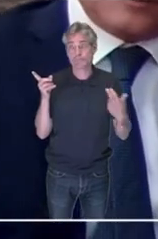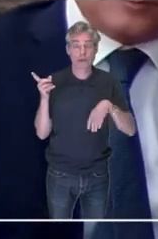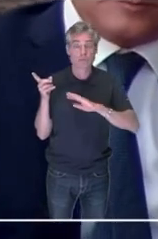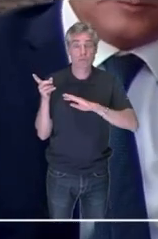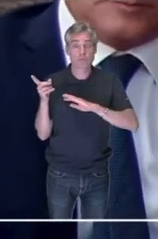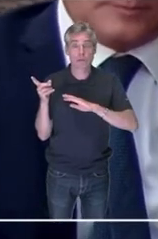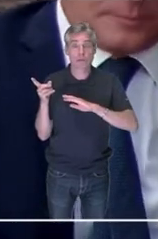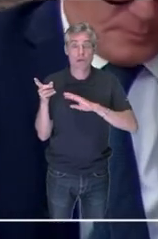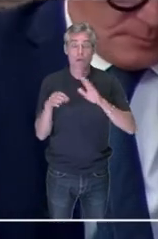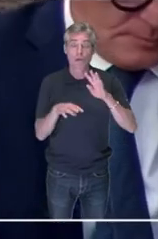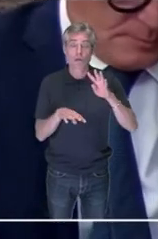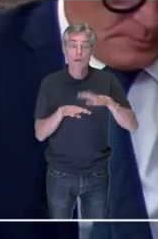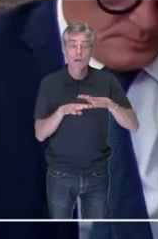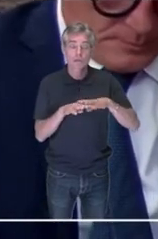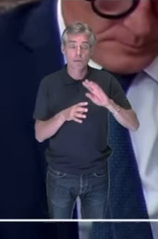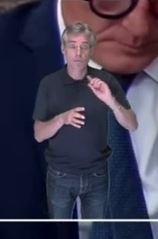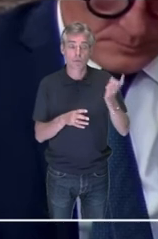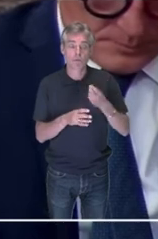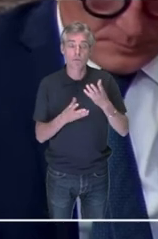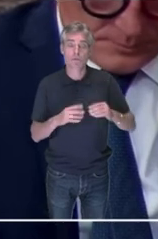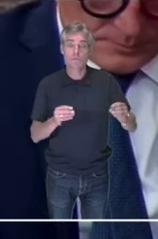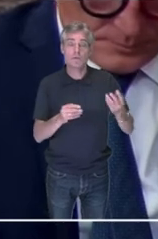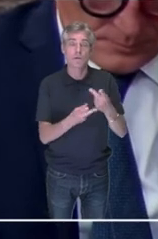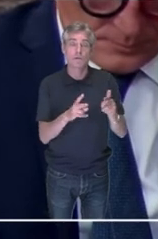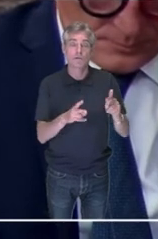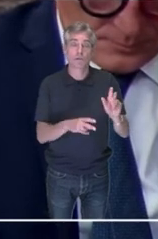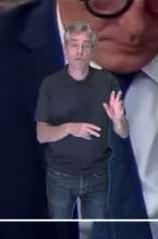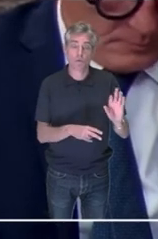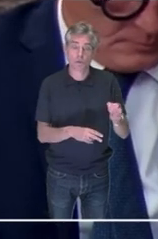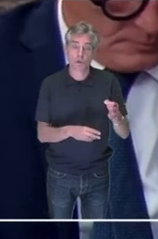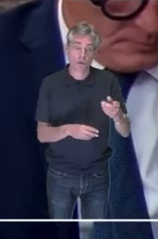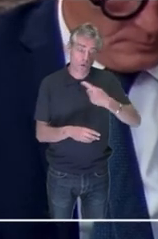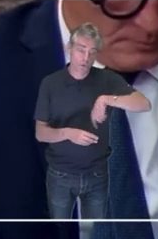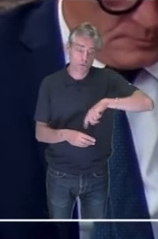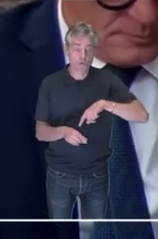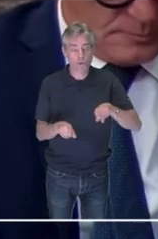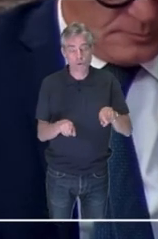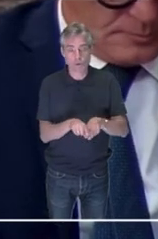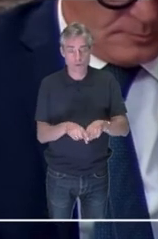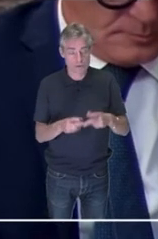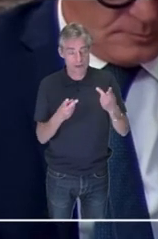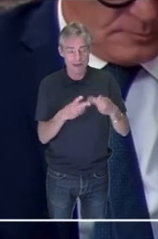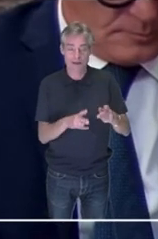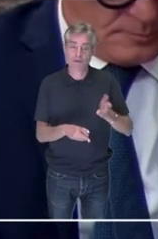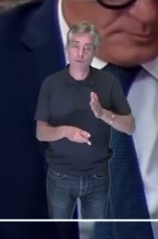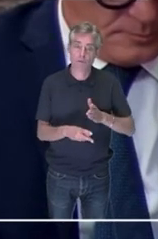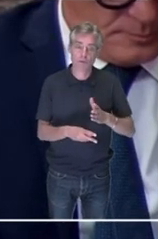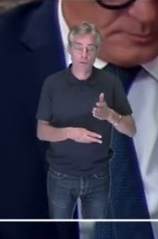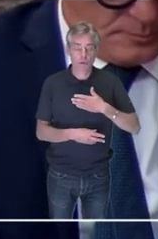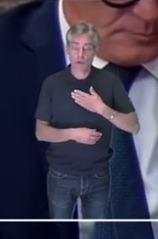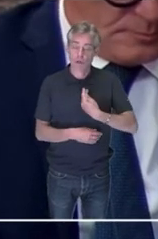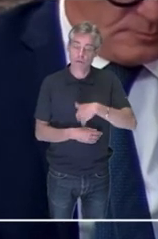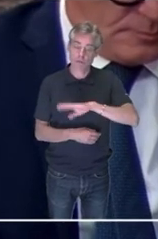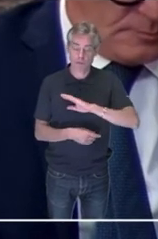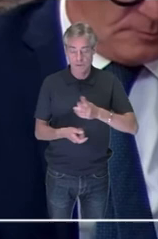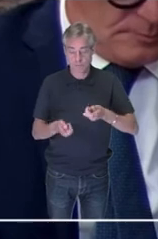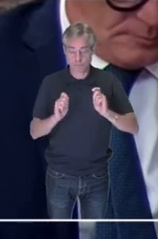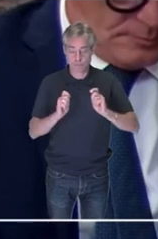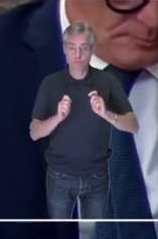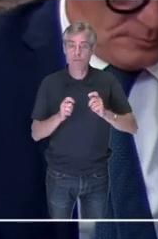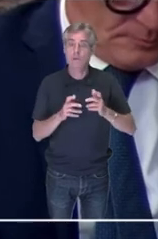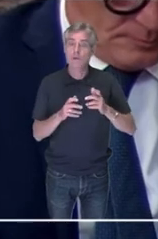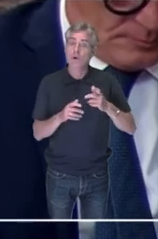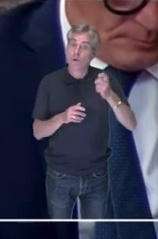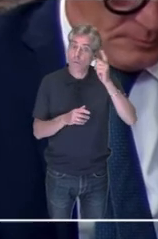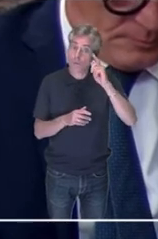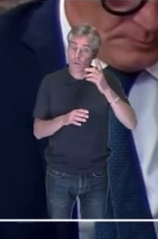nos quartiers et pour le reste des habitants de la ville. Nous avons naturellement à la ville de Bordeaux des responsabilités, pas simplement parce